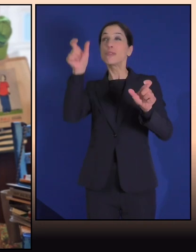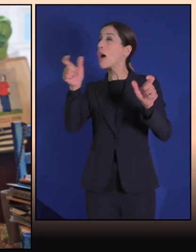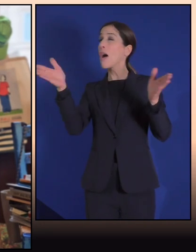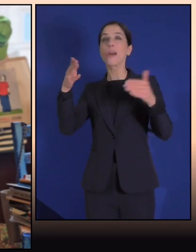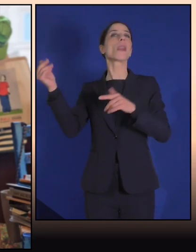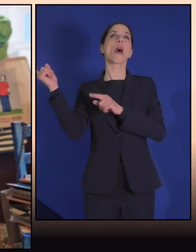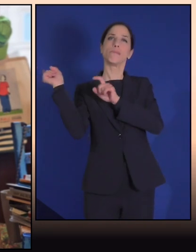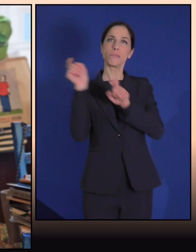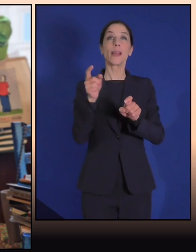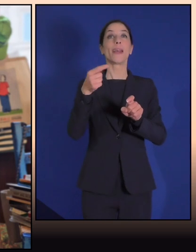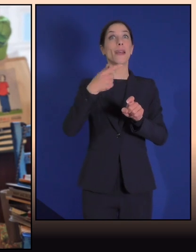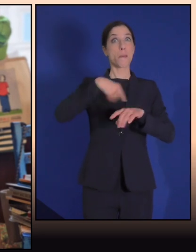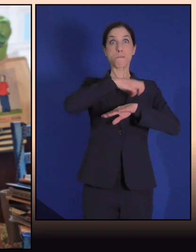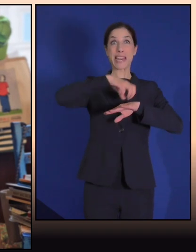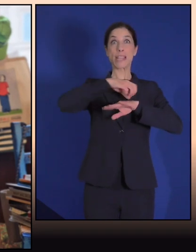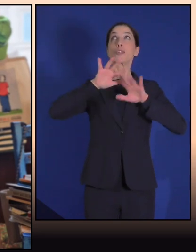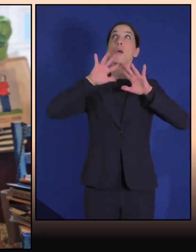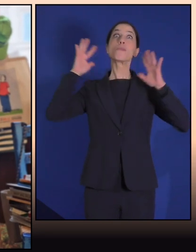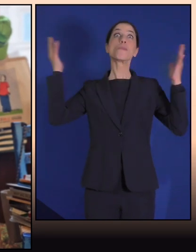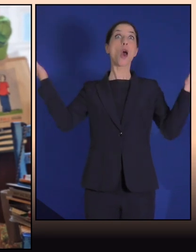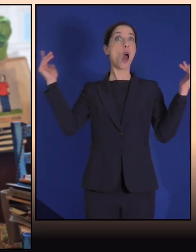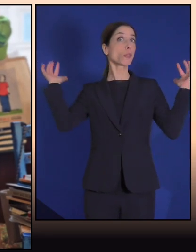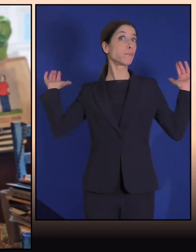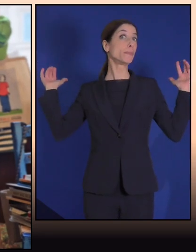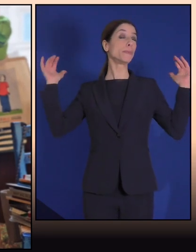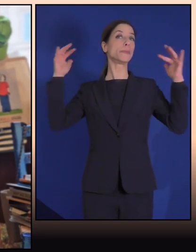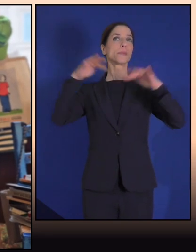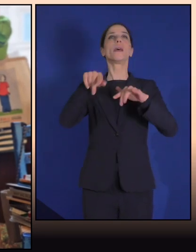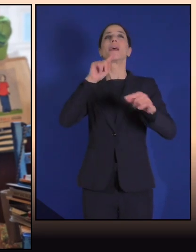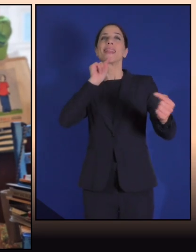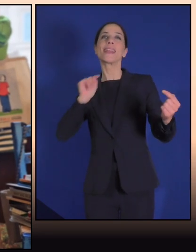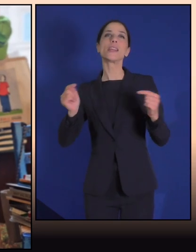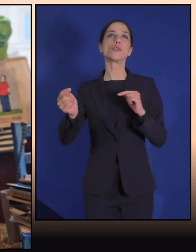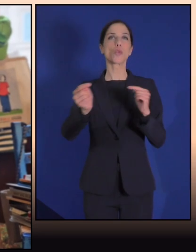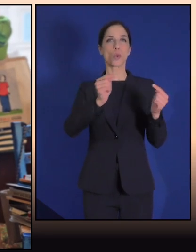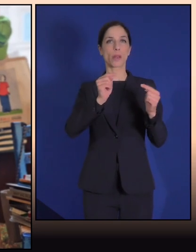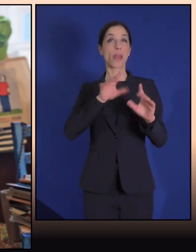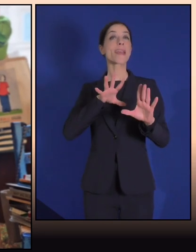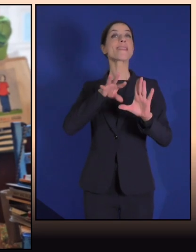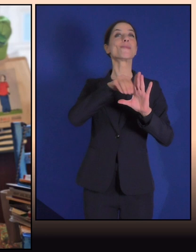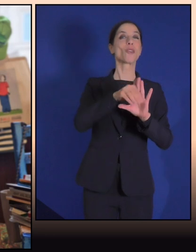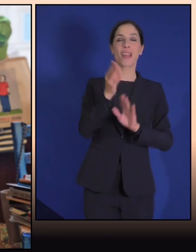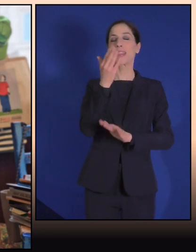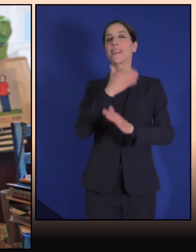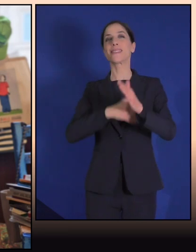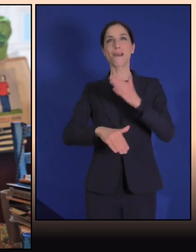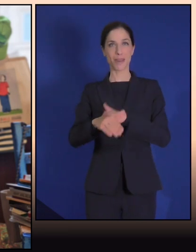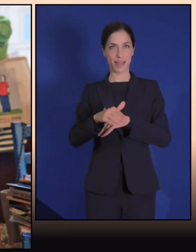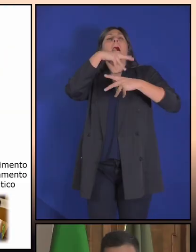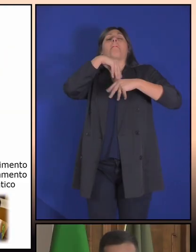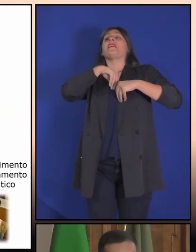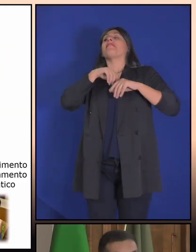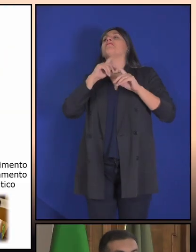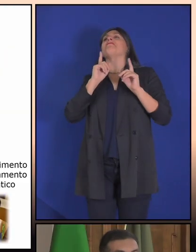accogliere i ministri che da tutto il mondo arriveranno a discutere di inclusione e di disabilità a così